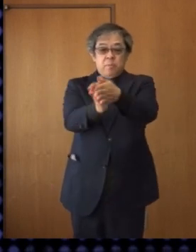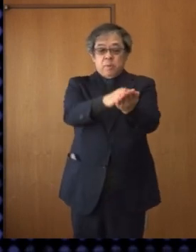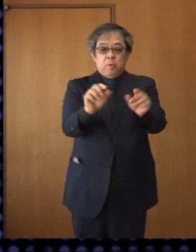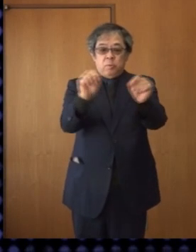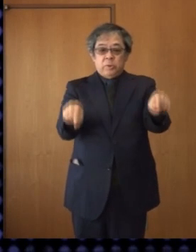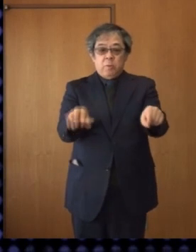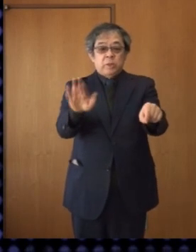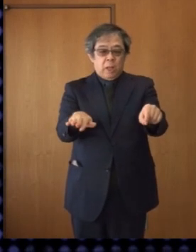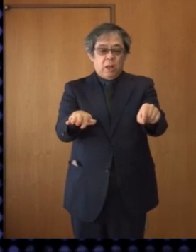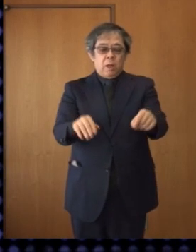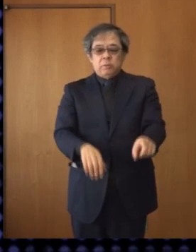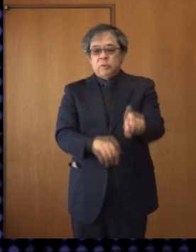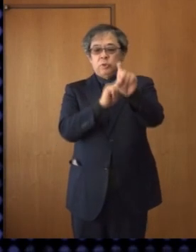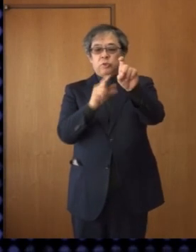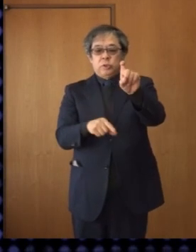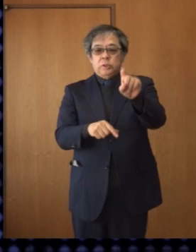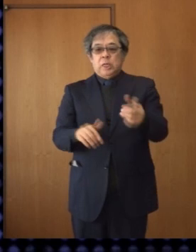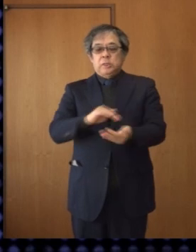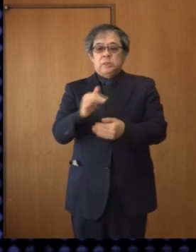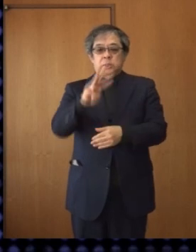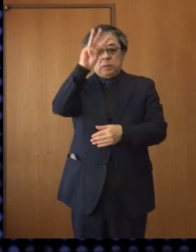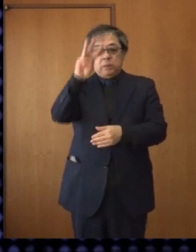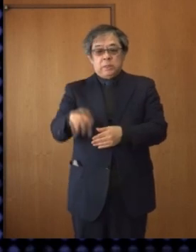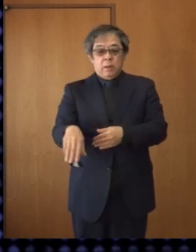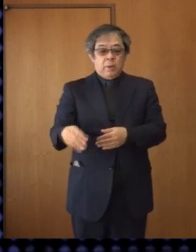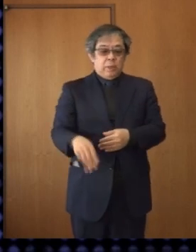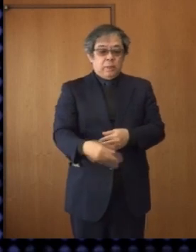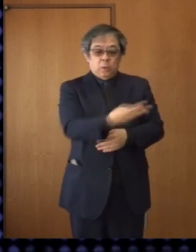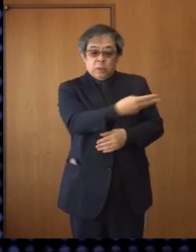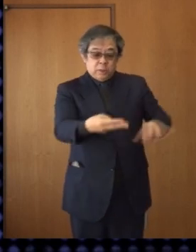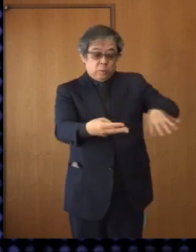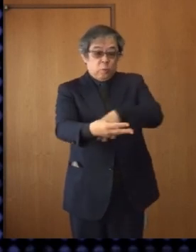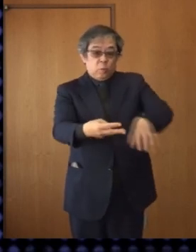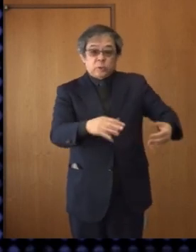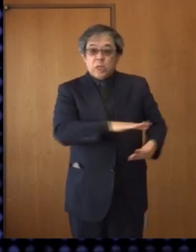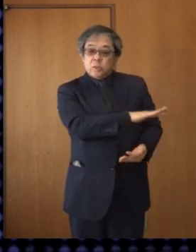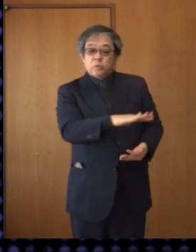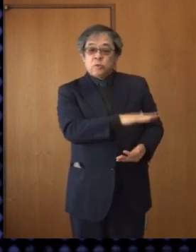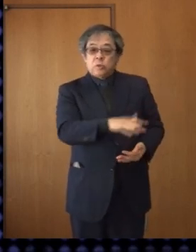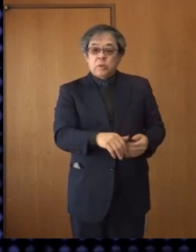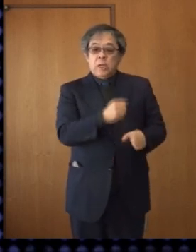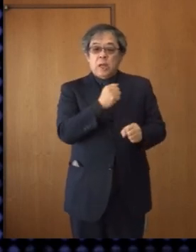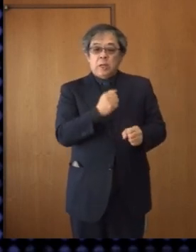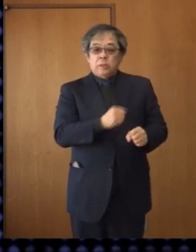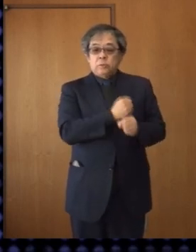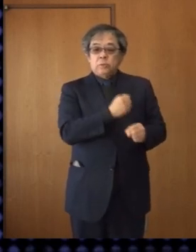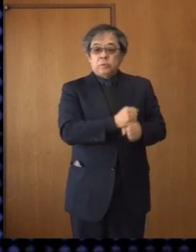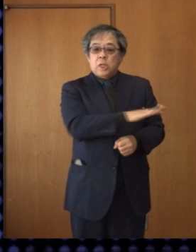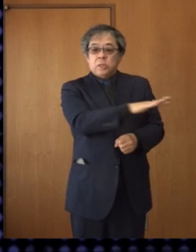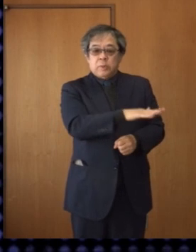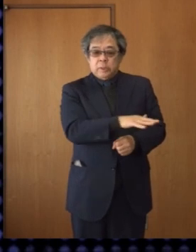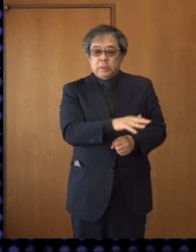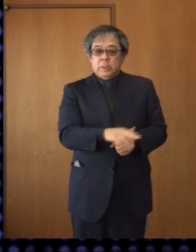10月には多摩川河川敷に新たに設置された広場を中心に聖蹟川町事業